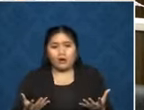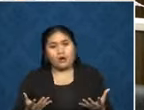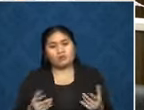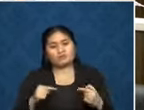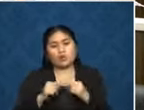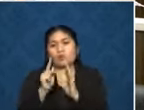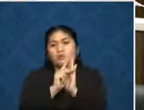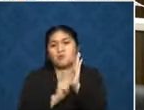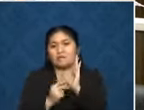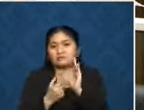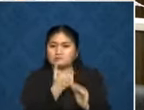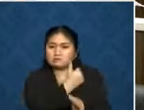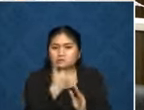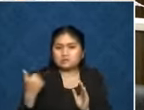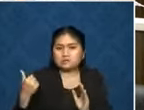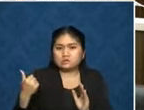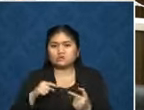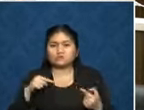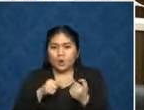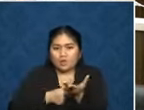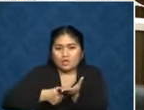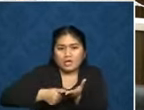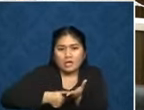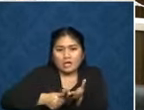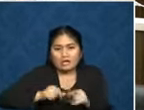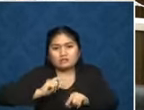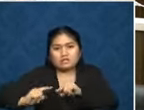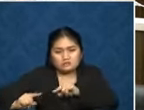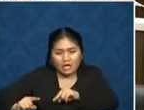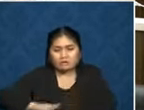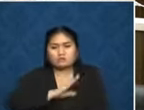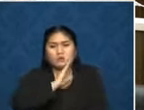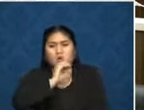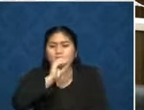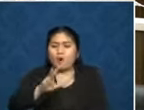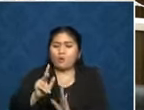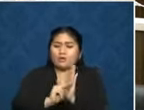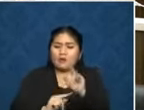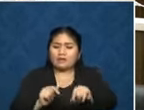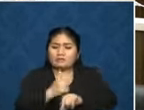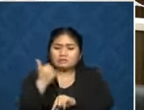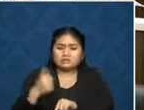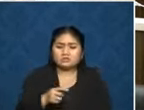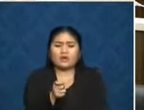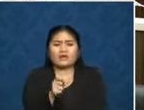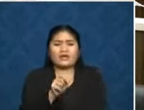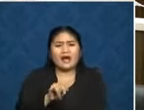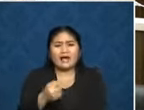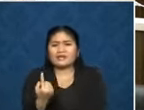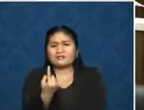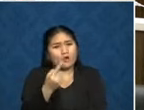ฎหมายอื่นๆที่จะต้องถูกแก้ไขเราคงไม่สามารถพูดกฎหมายเรื่องเฉพาะ AI เรื่องเดียว